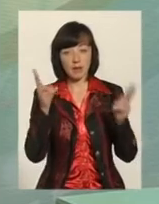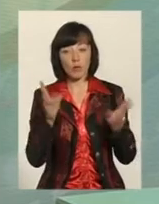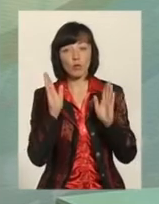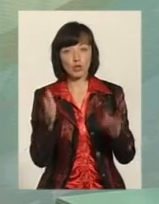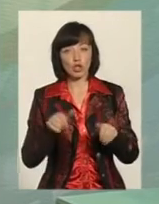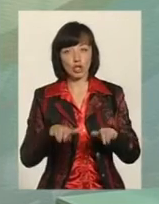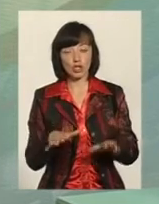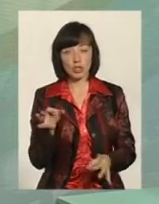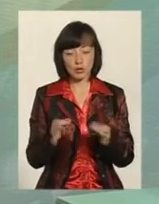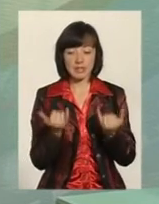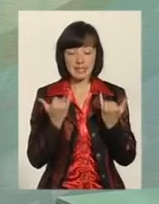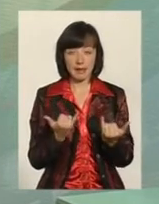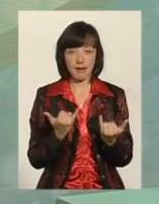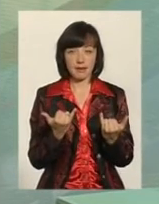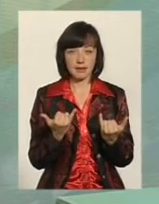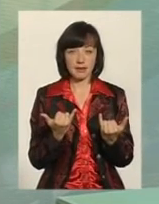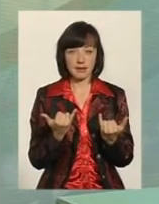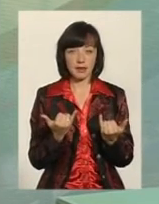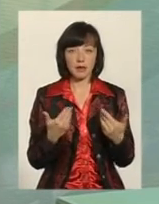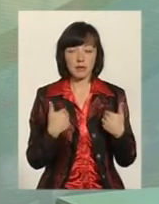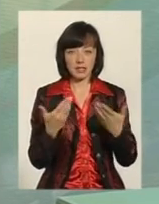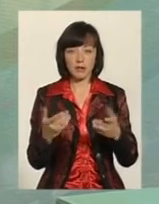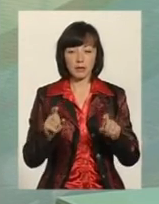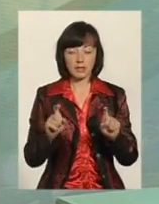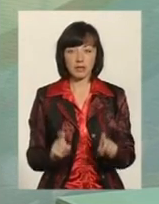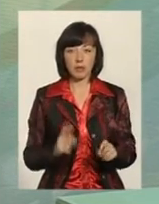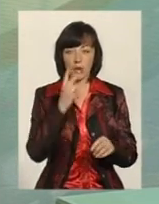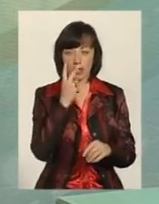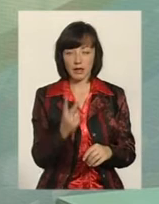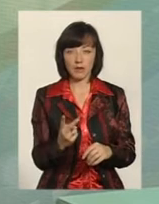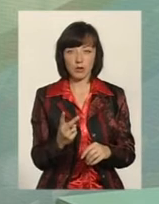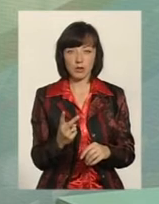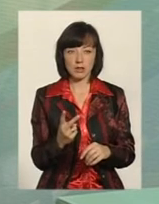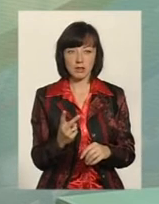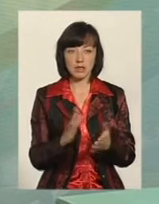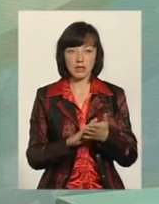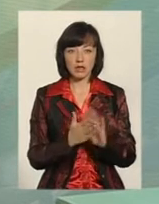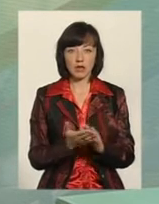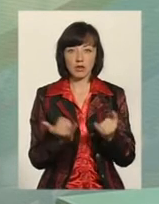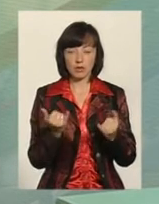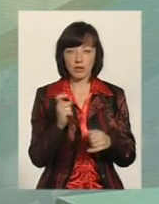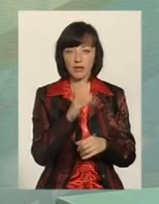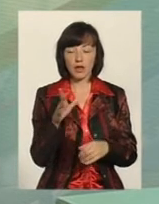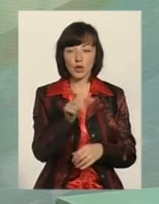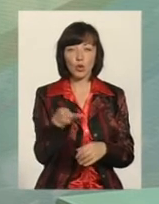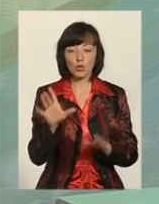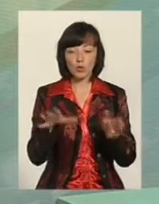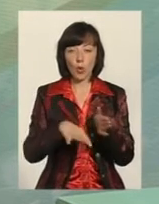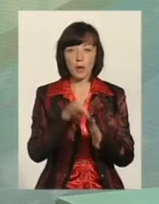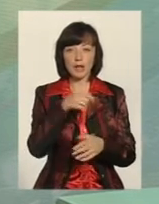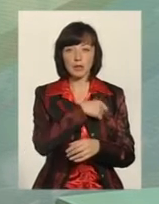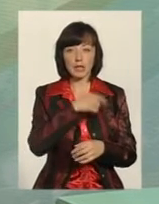рішення. Станом на цю хвилину, от ми з вами сидимо і дивимося, станом на цю хвилину люди будуть обирати